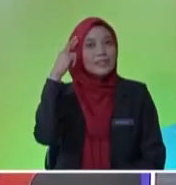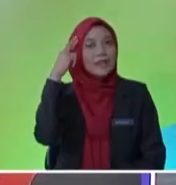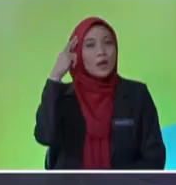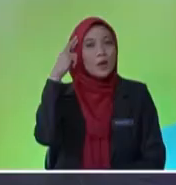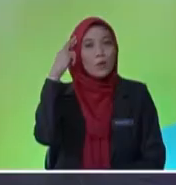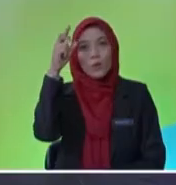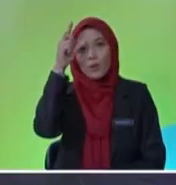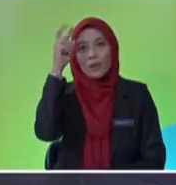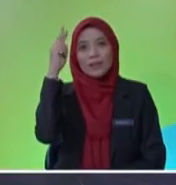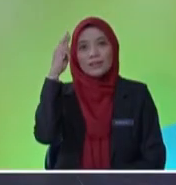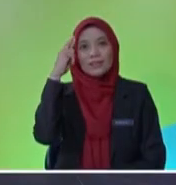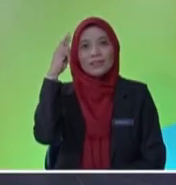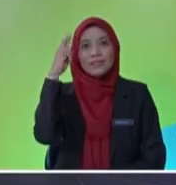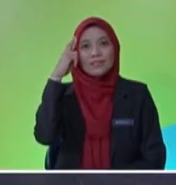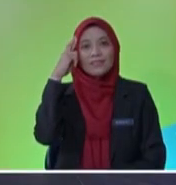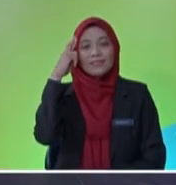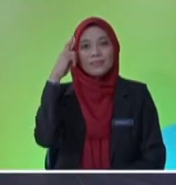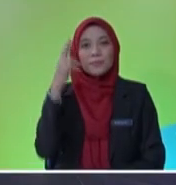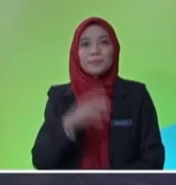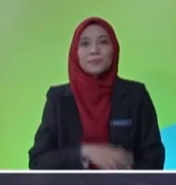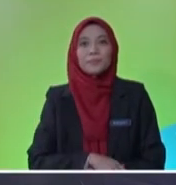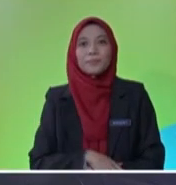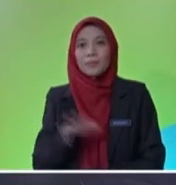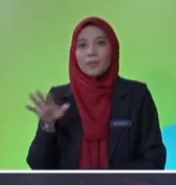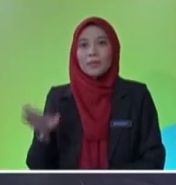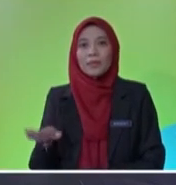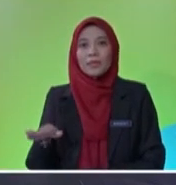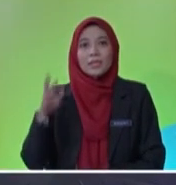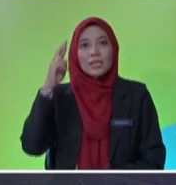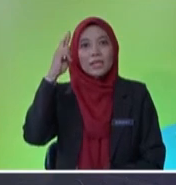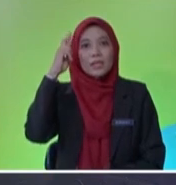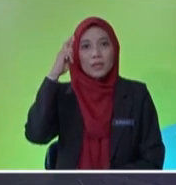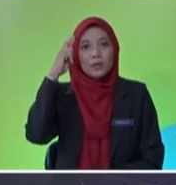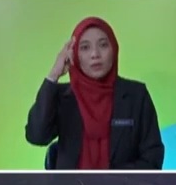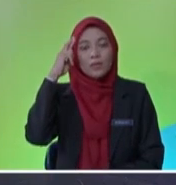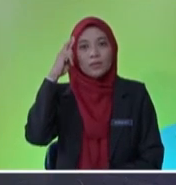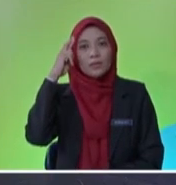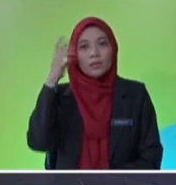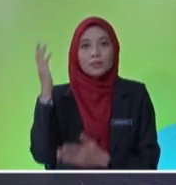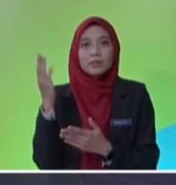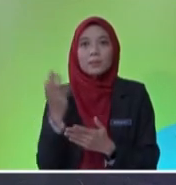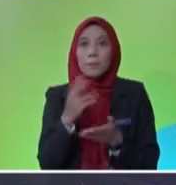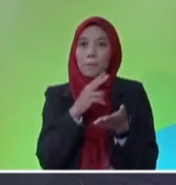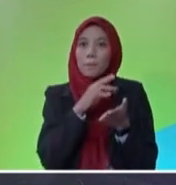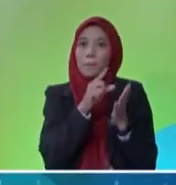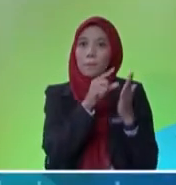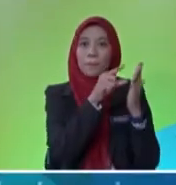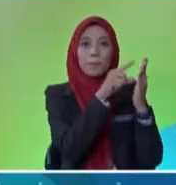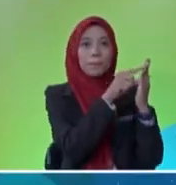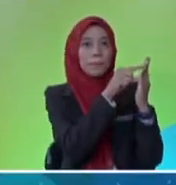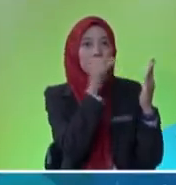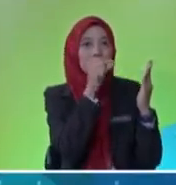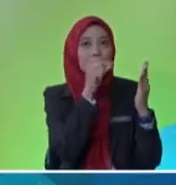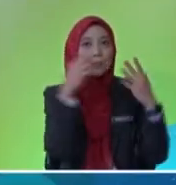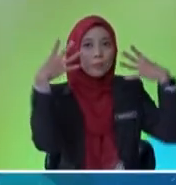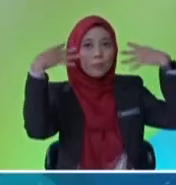ke disini dapat hati2 baik Adik Muhammad Khairul Ridwan sine pilih Sirin yang kamu